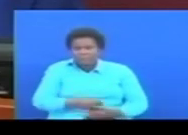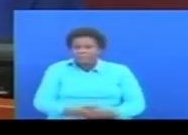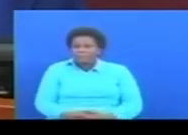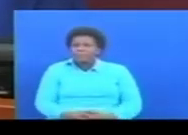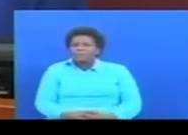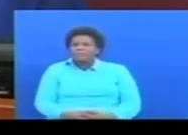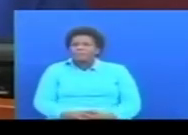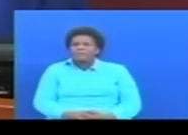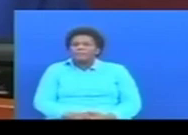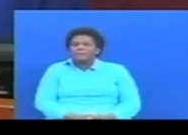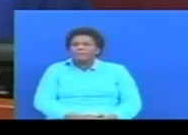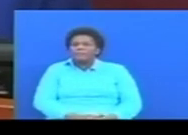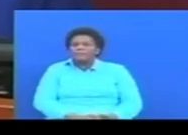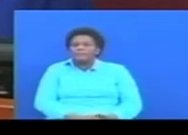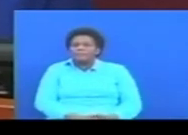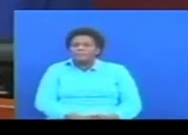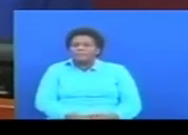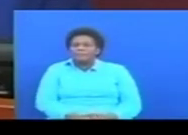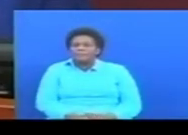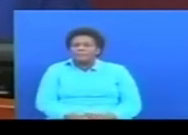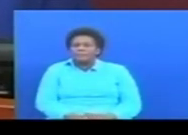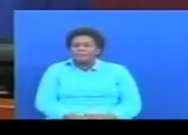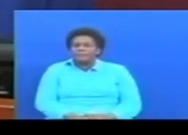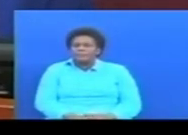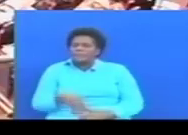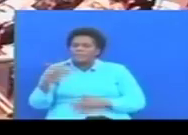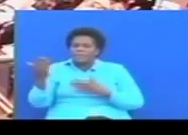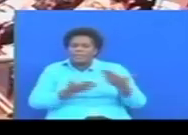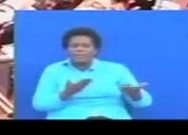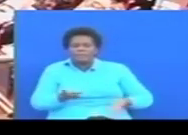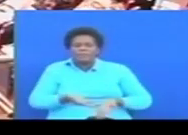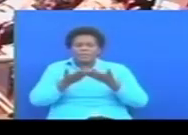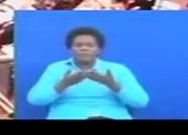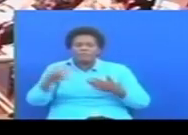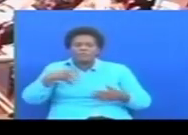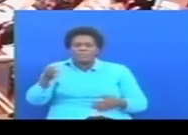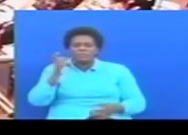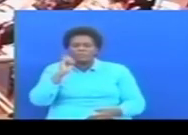Mheshimiwa Naibu Waziri wa Mambo ya Ndani ya Nchi, majibu.